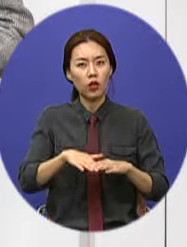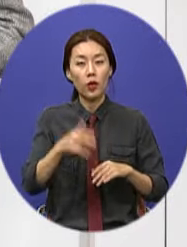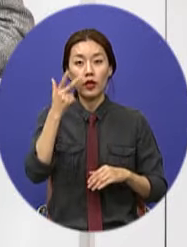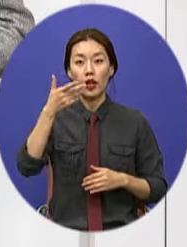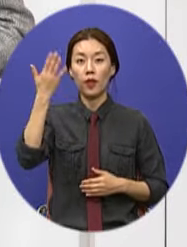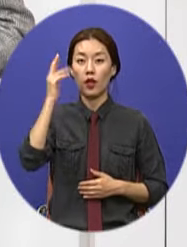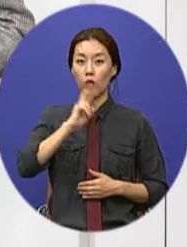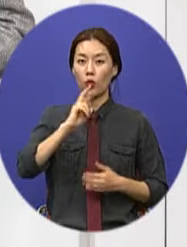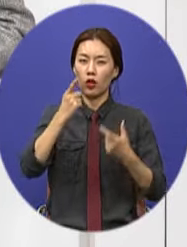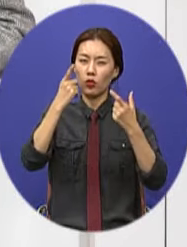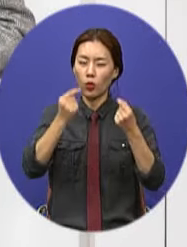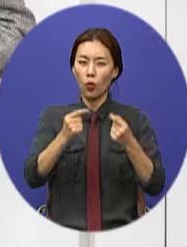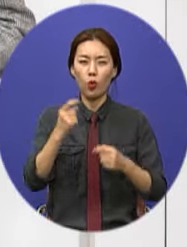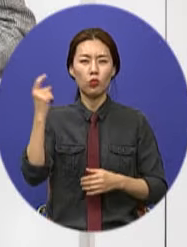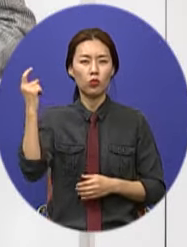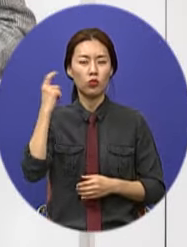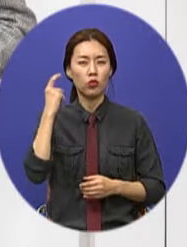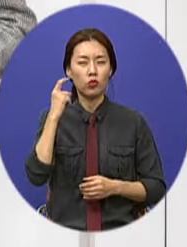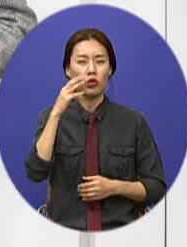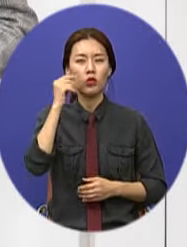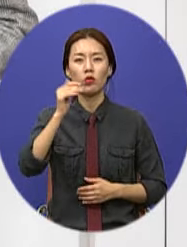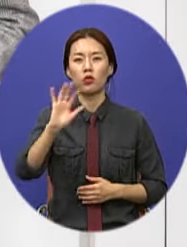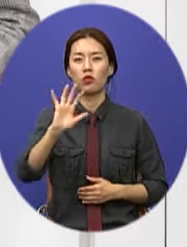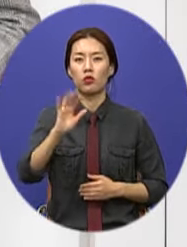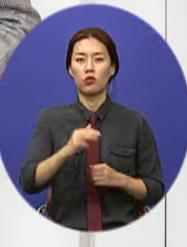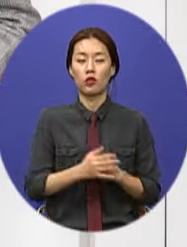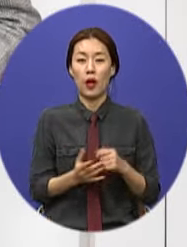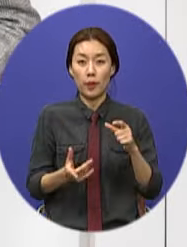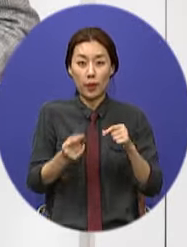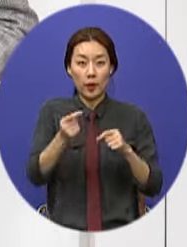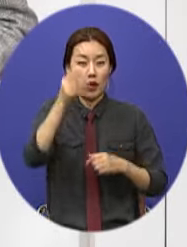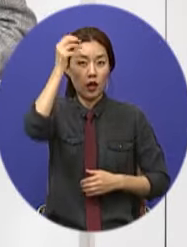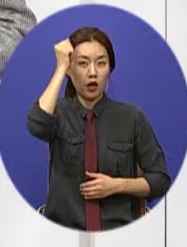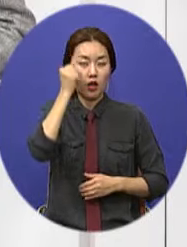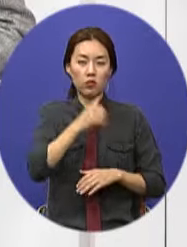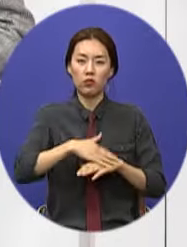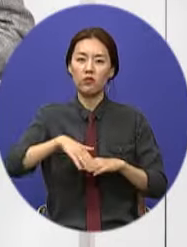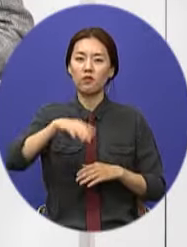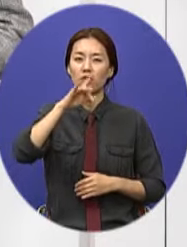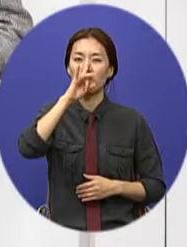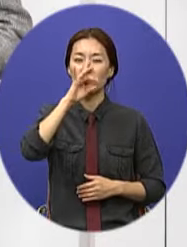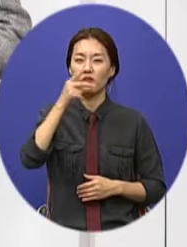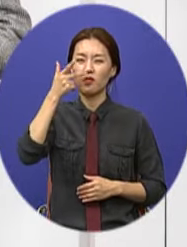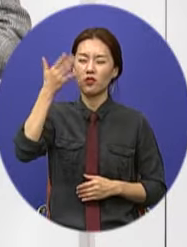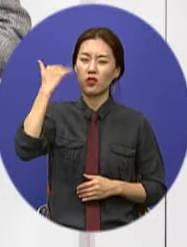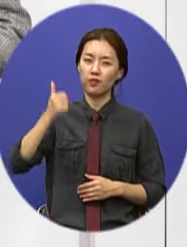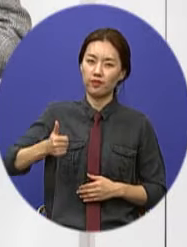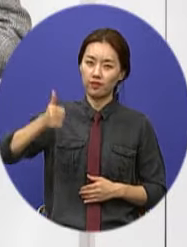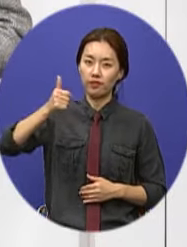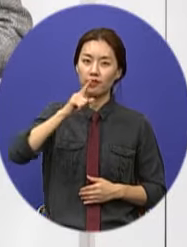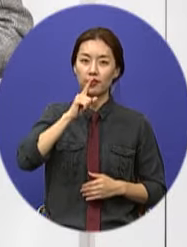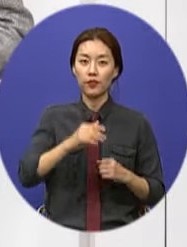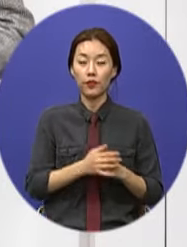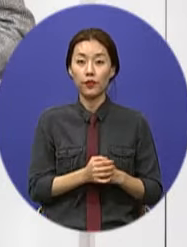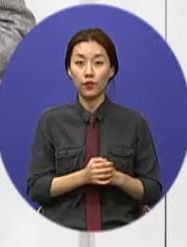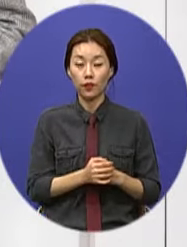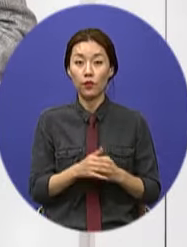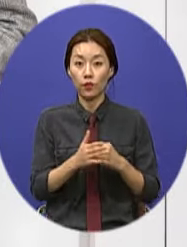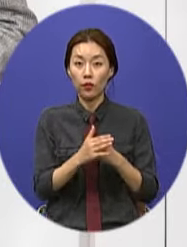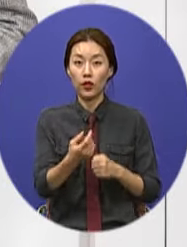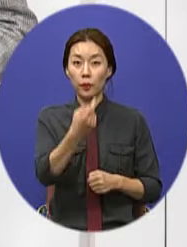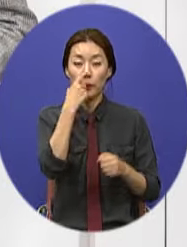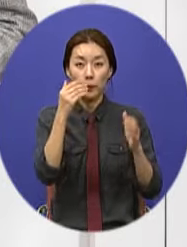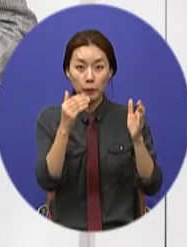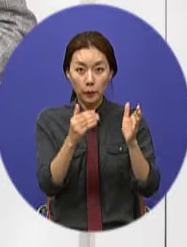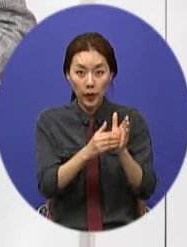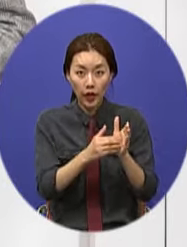같이 잘 안 들어오더라고. 아, 그렇죠. 옛날 노래들이 참 좋긴 되구나. 좋아요. 네. 거기서 배울 때뿐이고